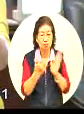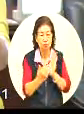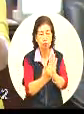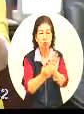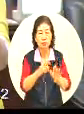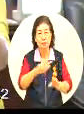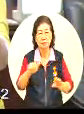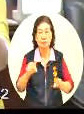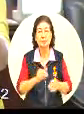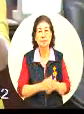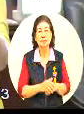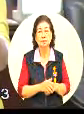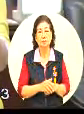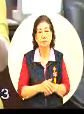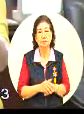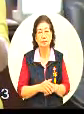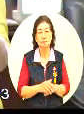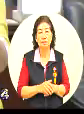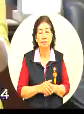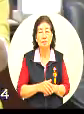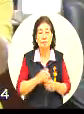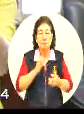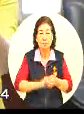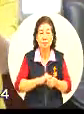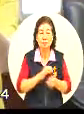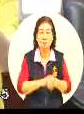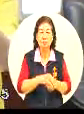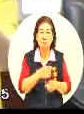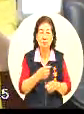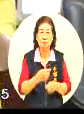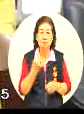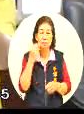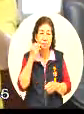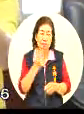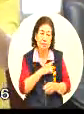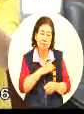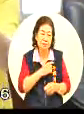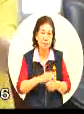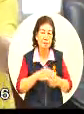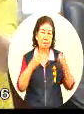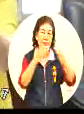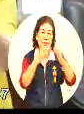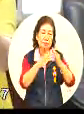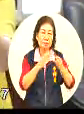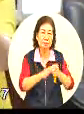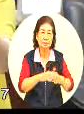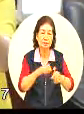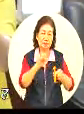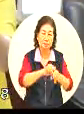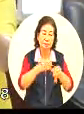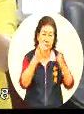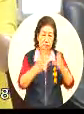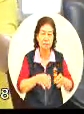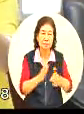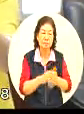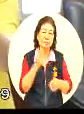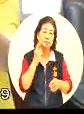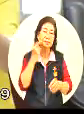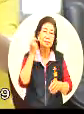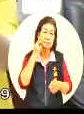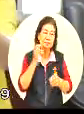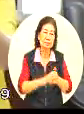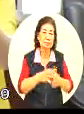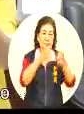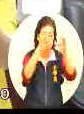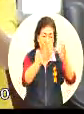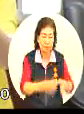理啊。如果我们一定要将心比心了、啊，如果你的厝头前红色的铁柱铁链，你的感情不要弄，对不对？ 我们会依法来